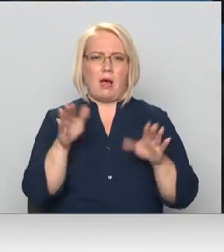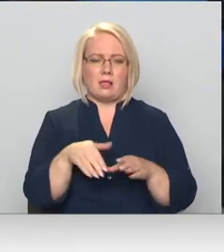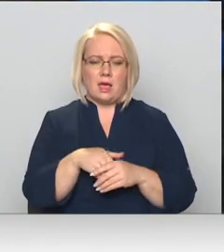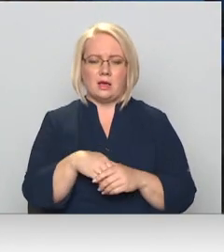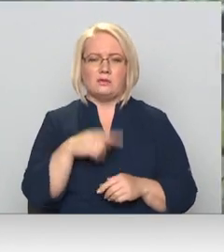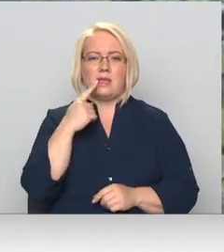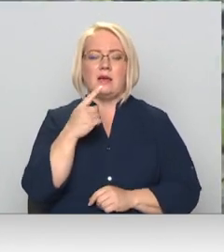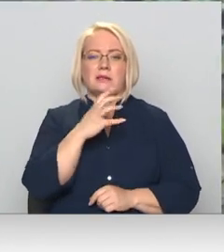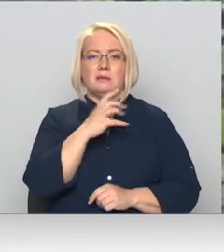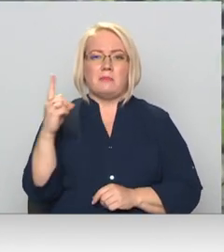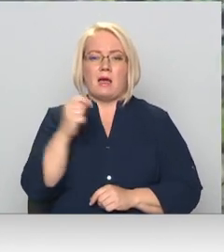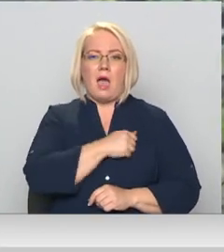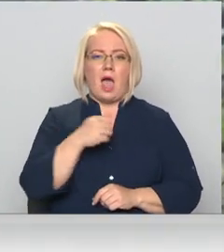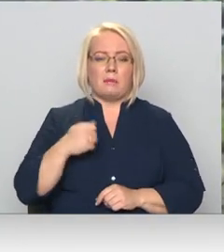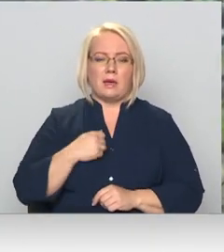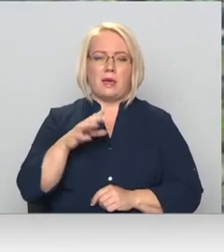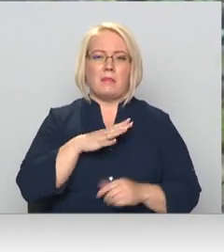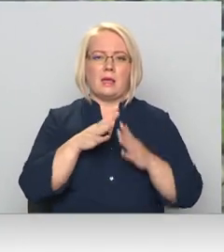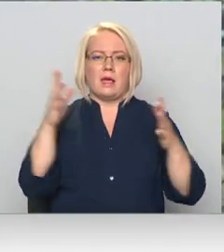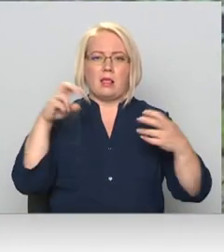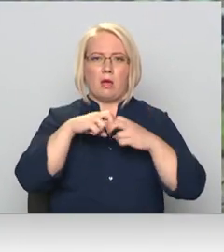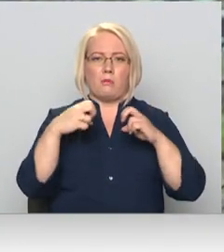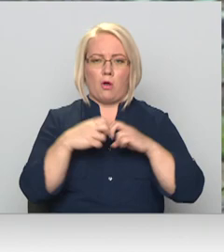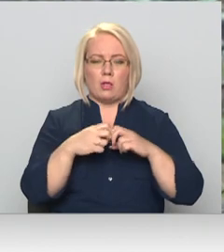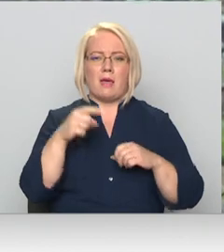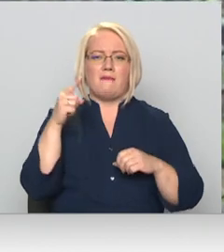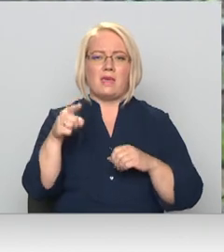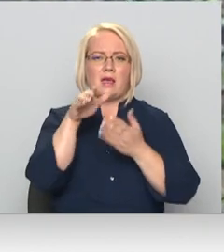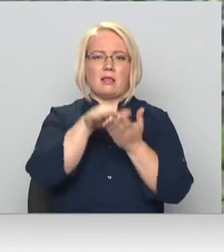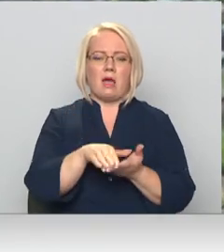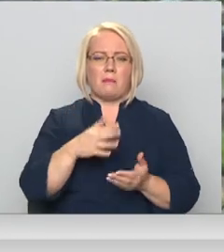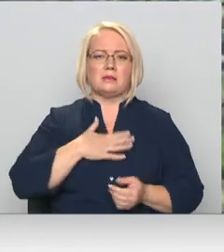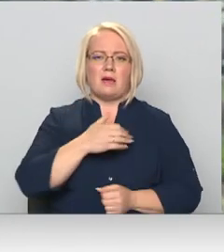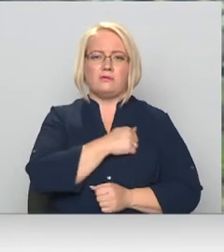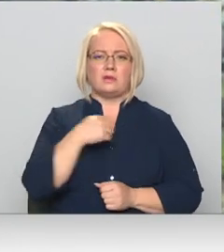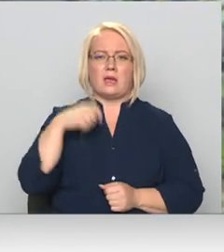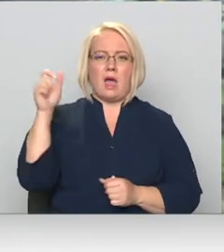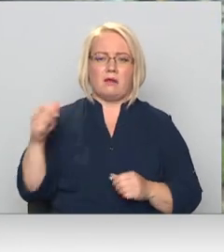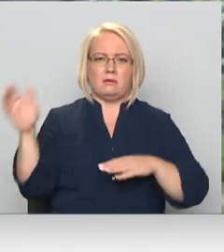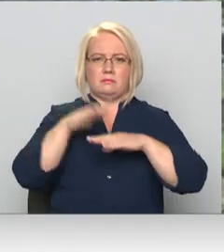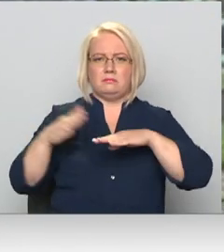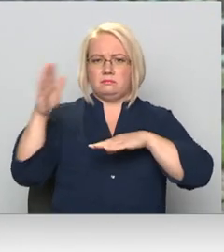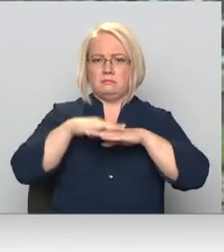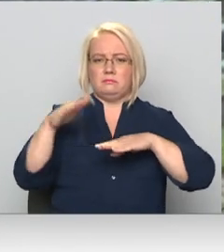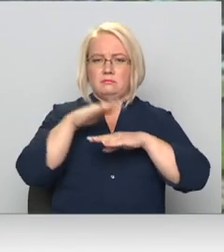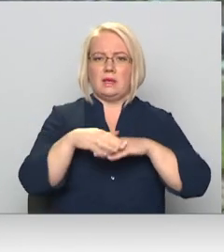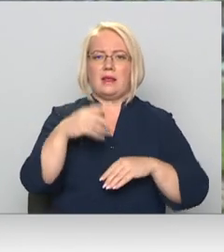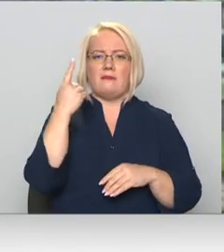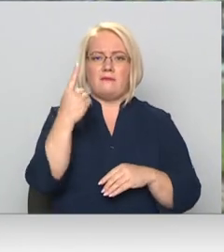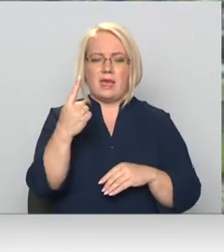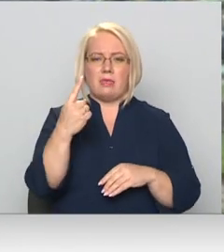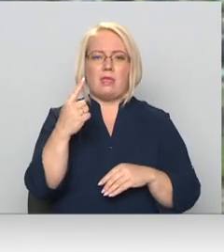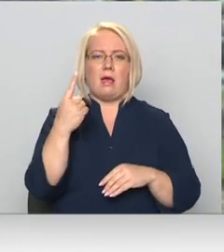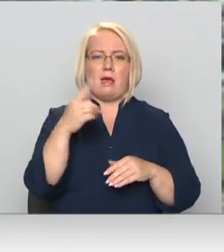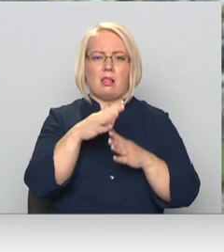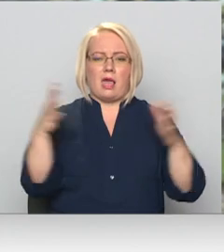liela problēma. Viņi glabāja savus karavīrus vairākos slāņos. Redziet, viena liela bedre un divi, trīs